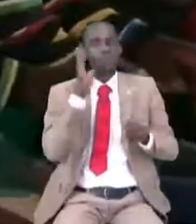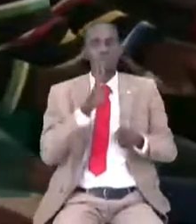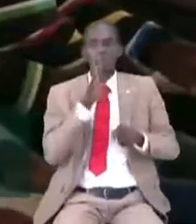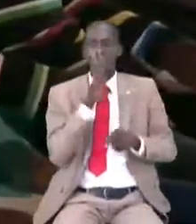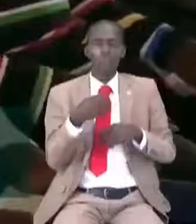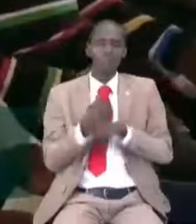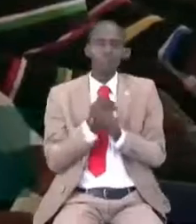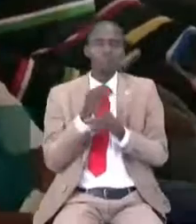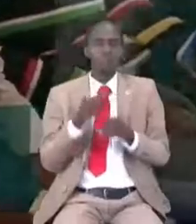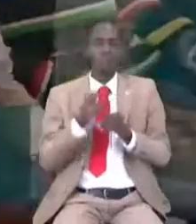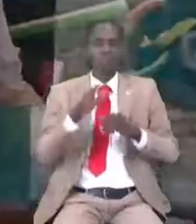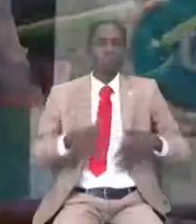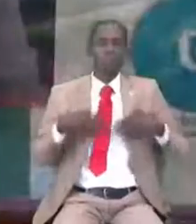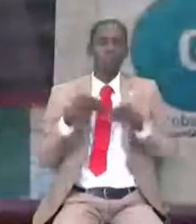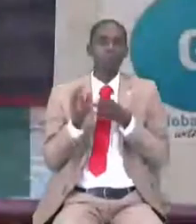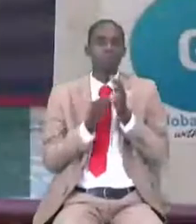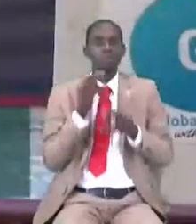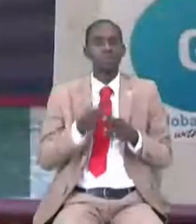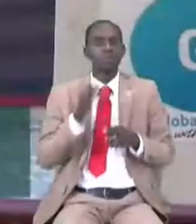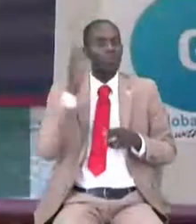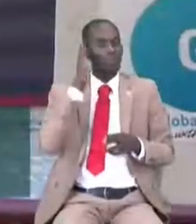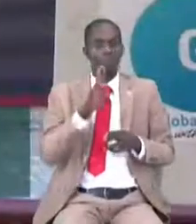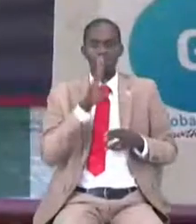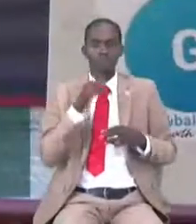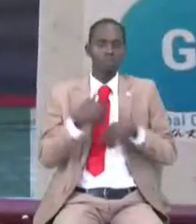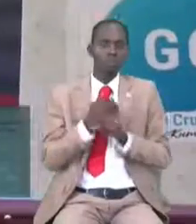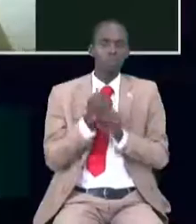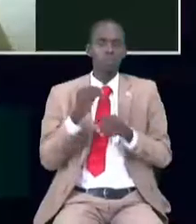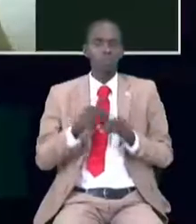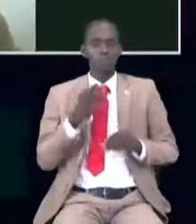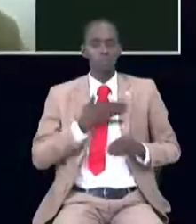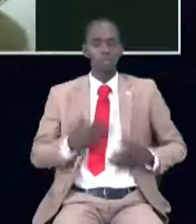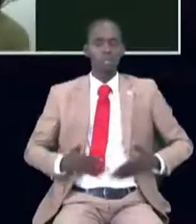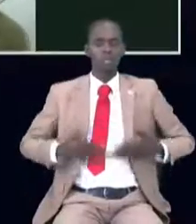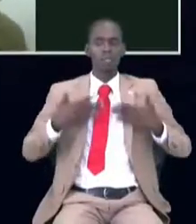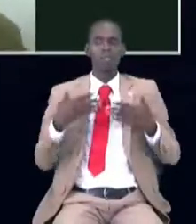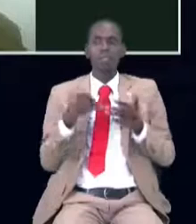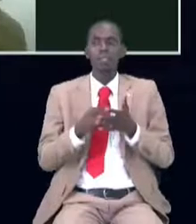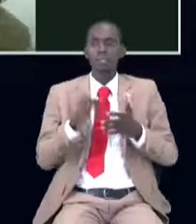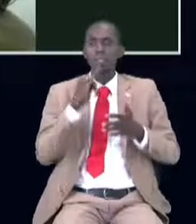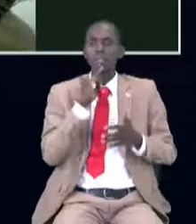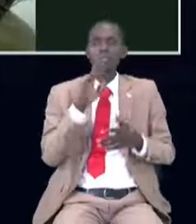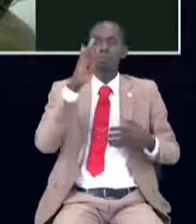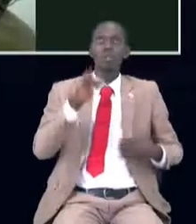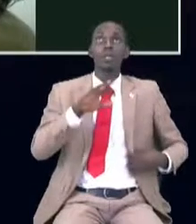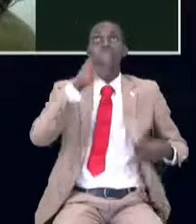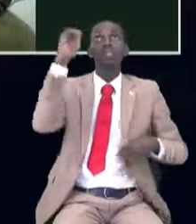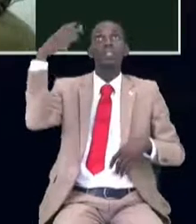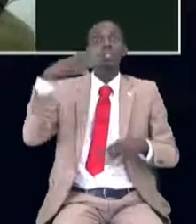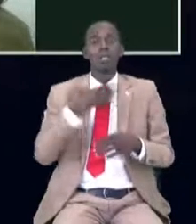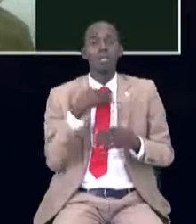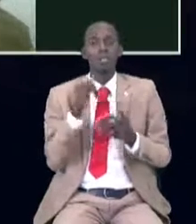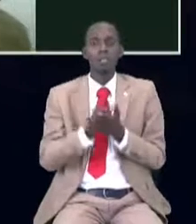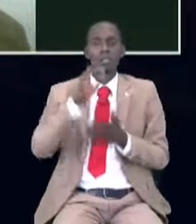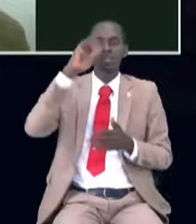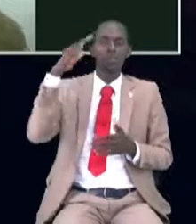C'est par la grâce et cette grâce pour vous est suffisante ce jour. Tenons-nous debout maintenant et parlons